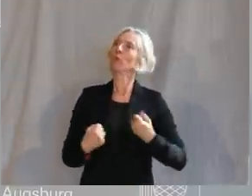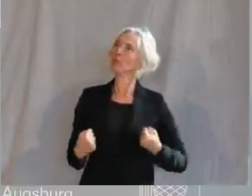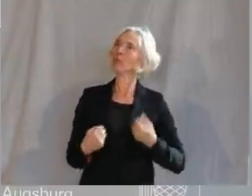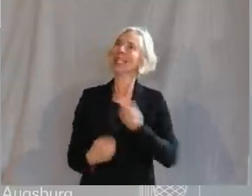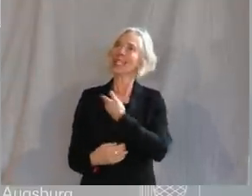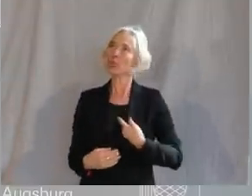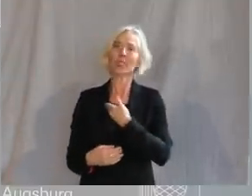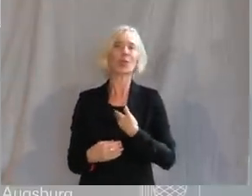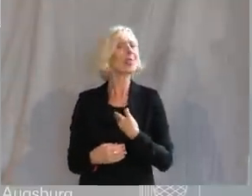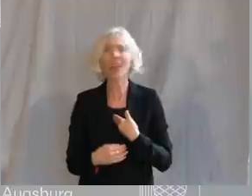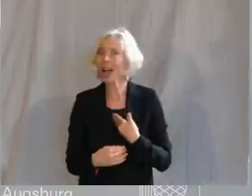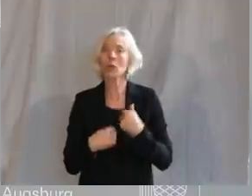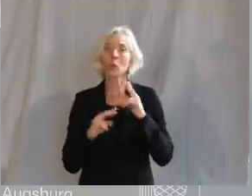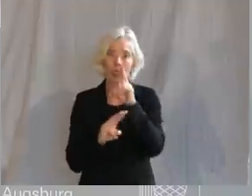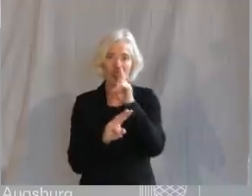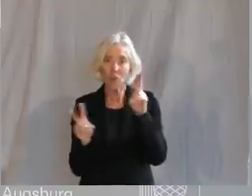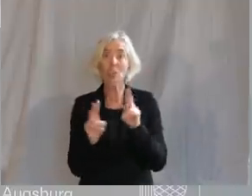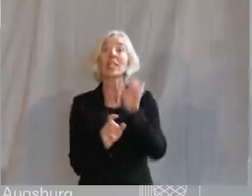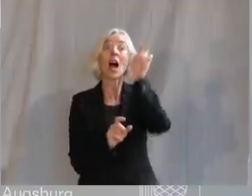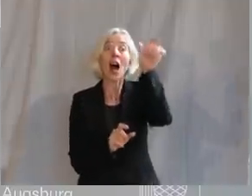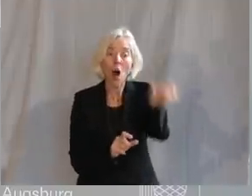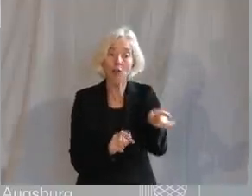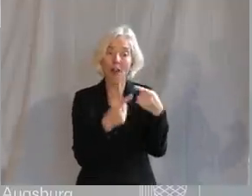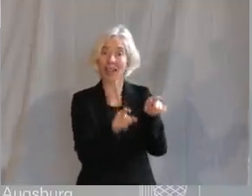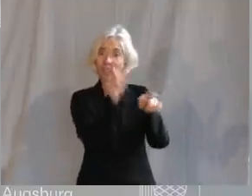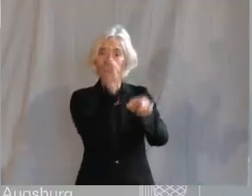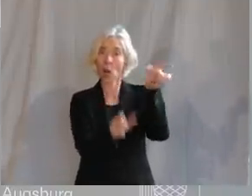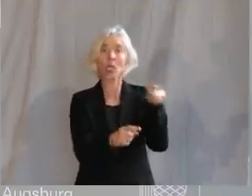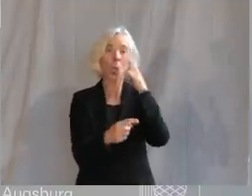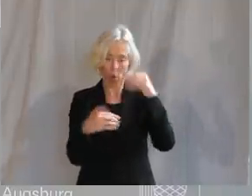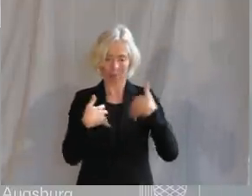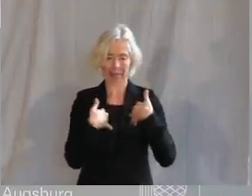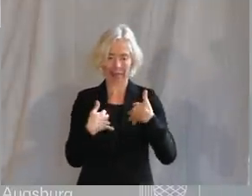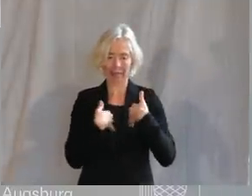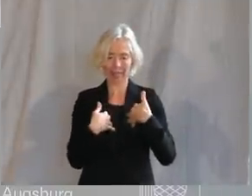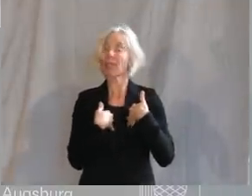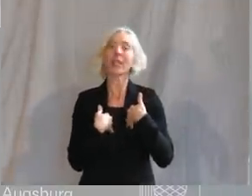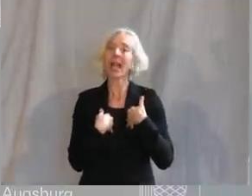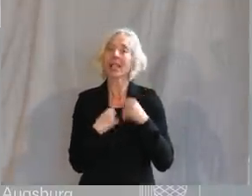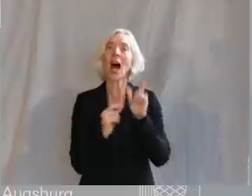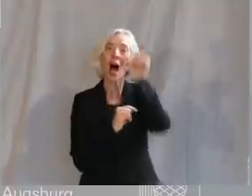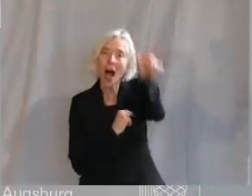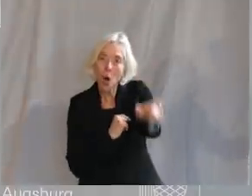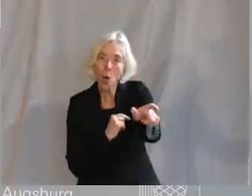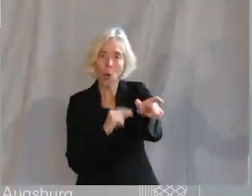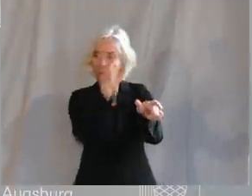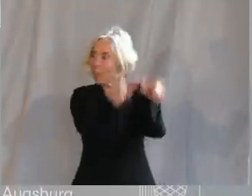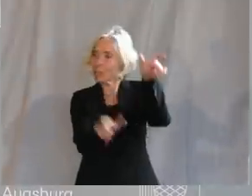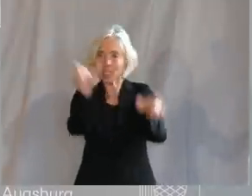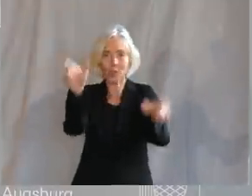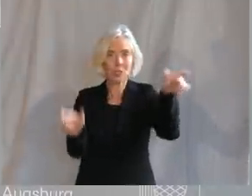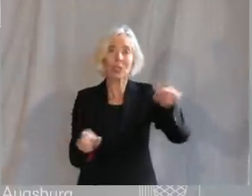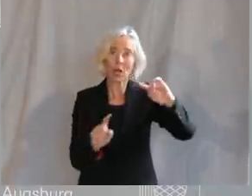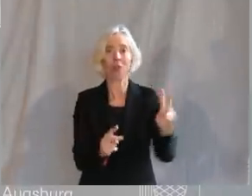Acht geben müssen, dass es eben nicht nur um einen selber geht, sondern dass es vor allem um diejenigen geht, die um einen drumherum sind.